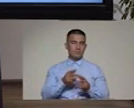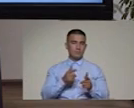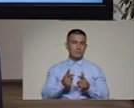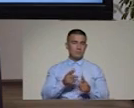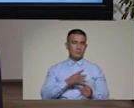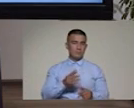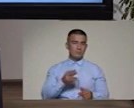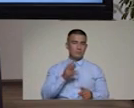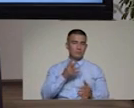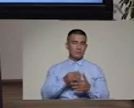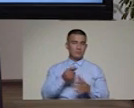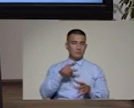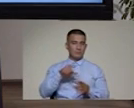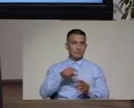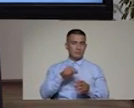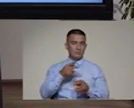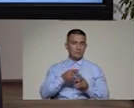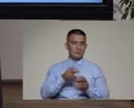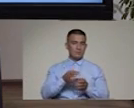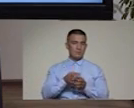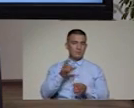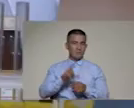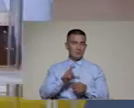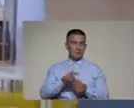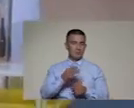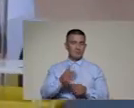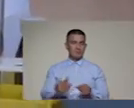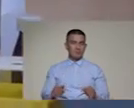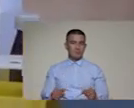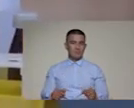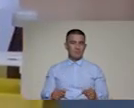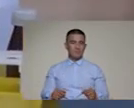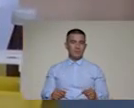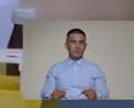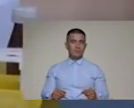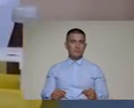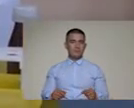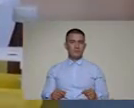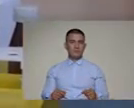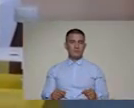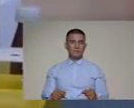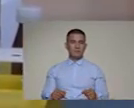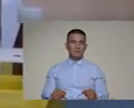olganman. Probirkaga aynan eritmadan 1-2 ml tortib olaman.